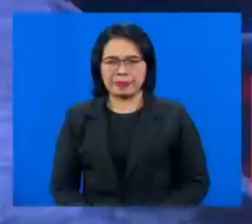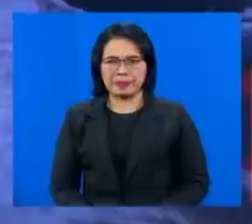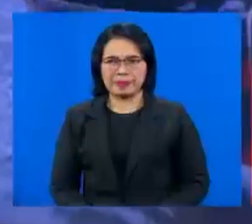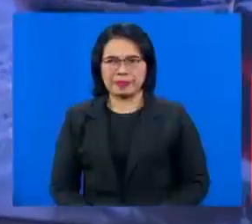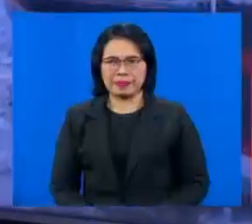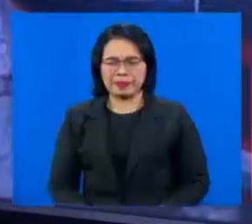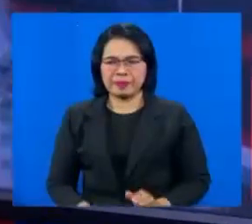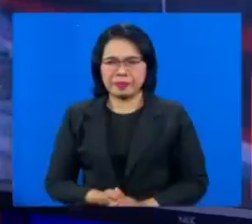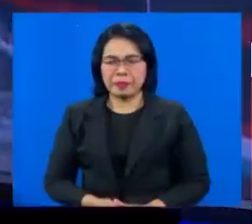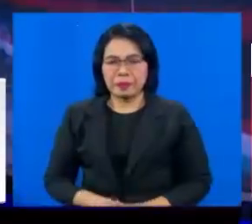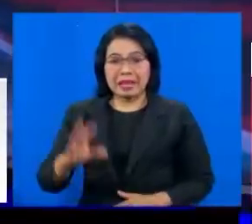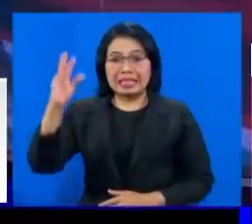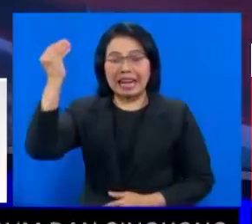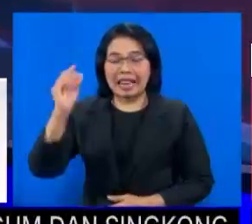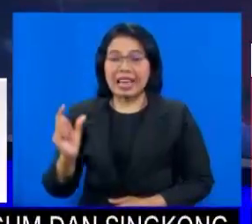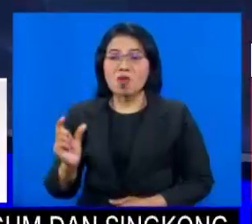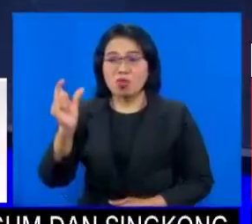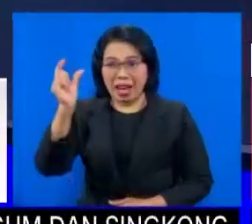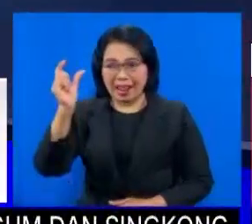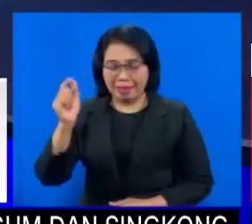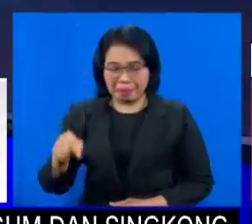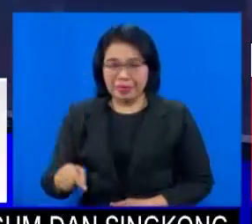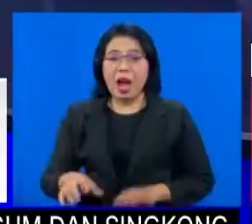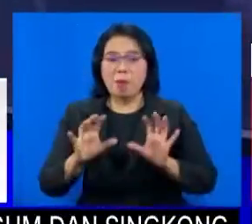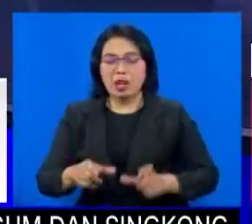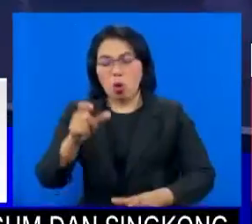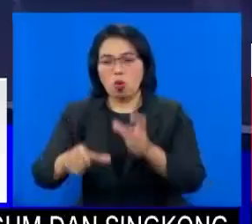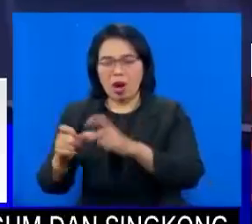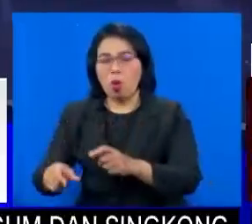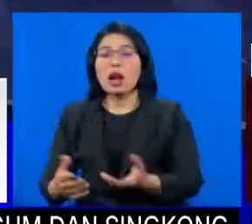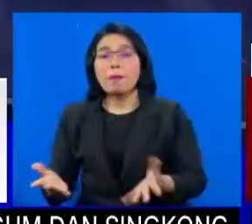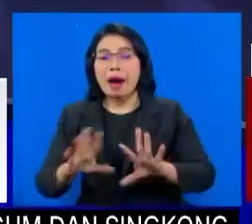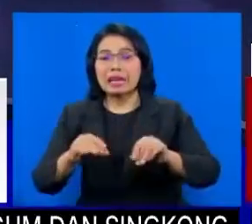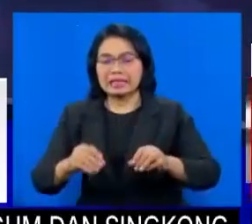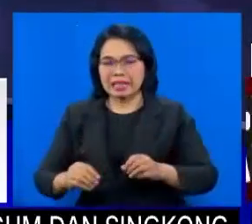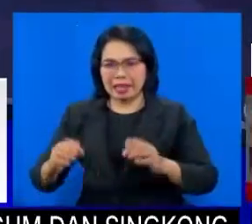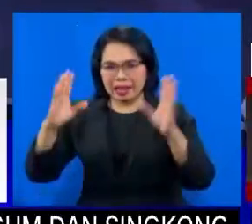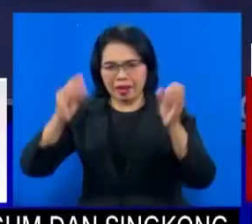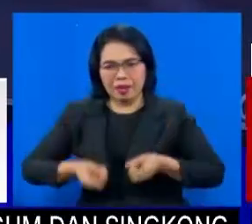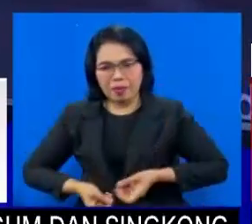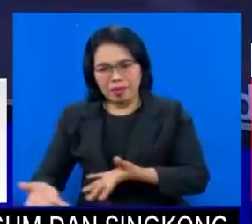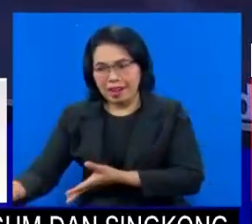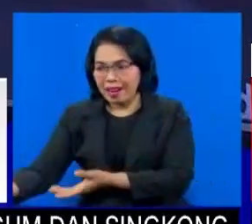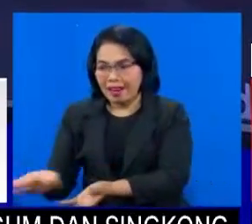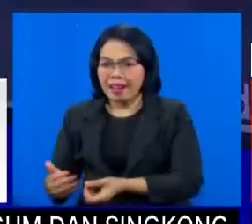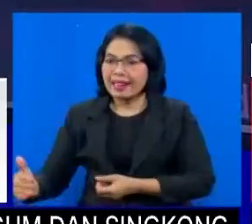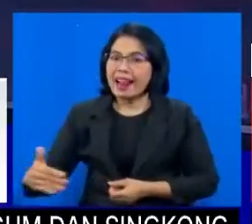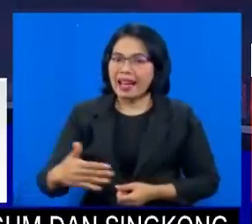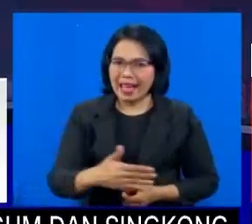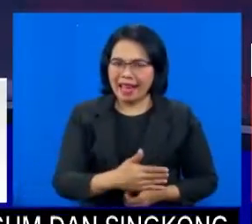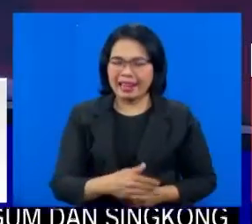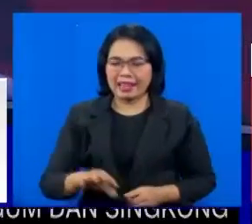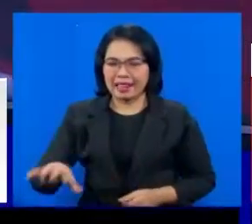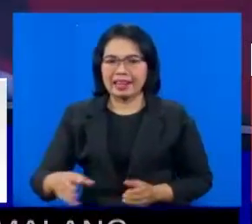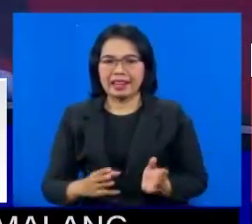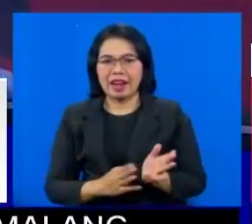Pesisir utara Jakarta identik dengan kehidupan nelayan. Di kota Jakarta ada banyak perkampungan nelayan. Salah satunya di Kamal Muara. Salah satu